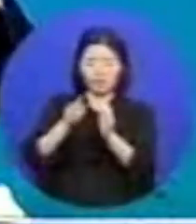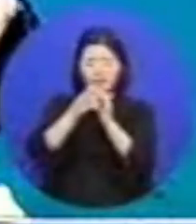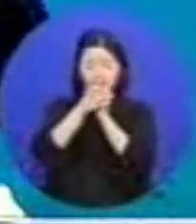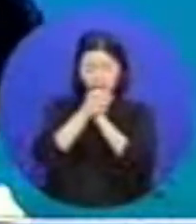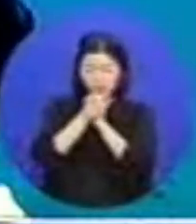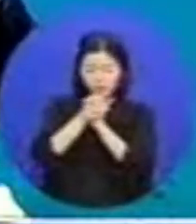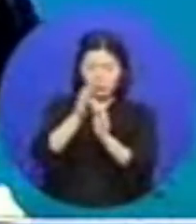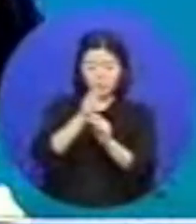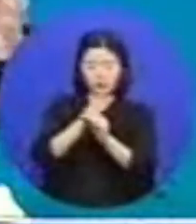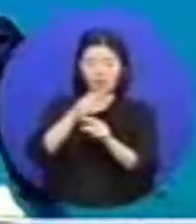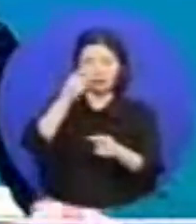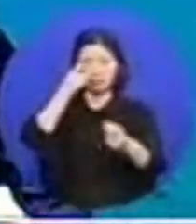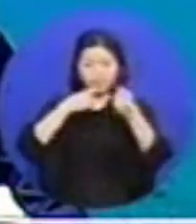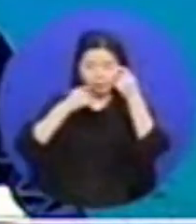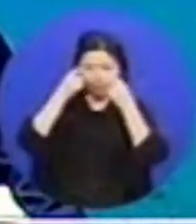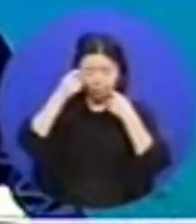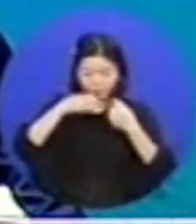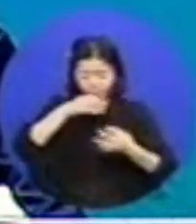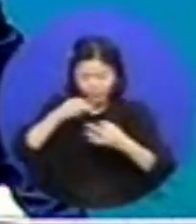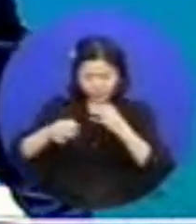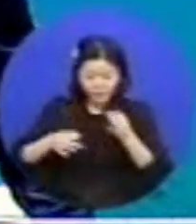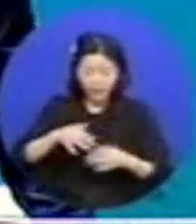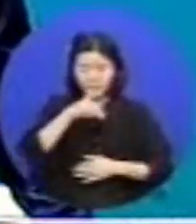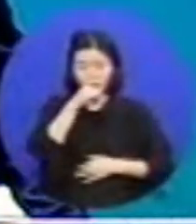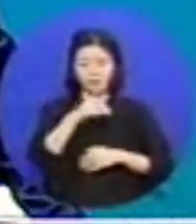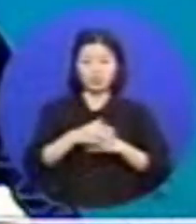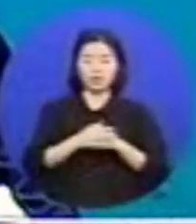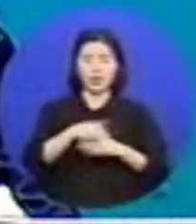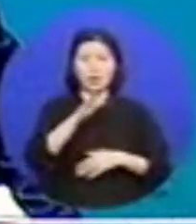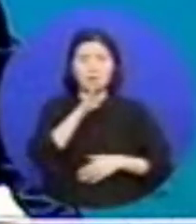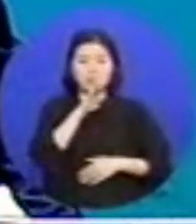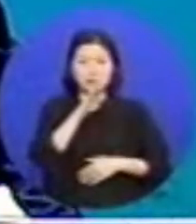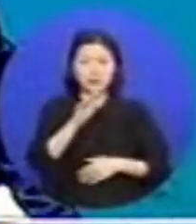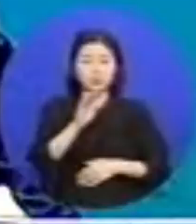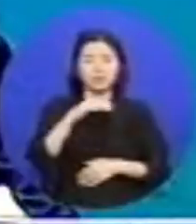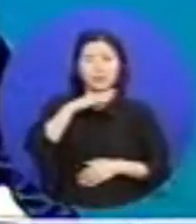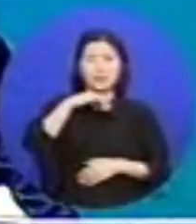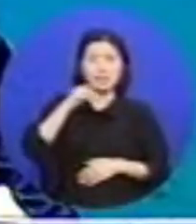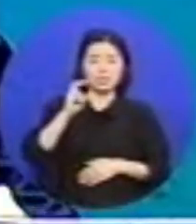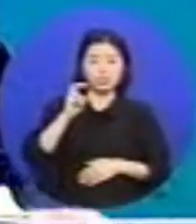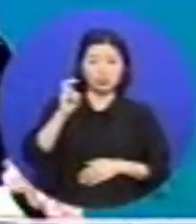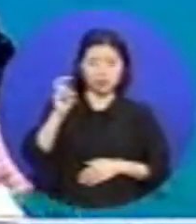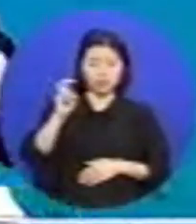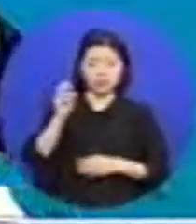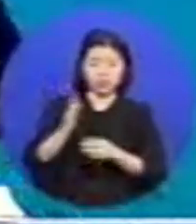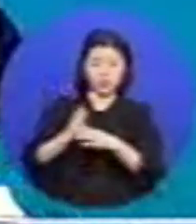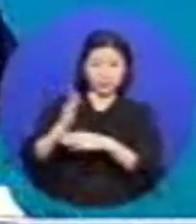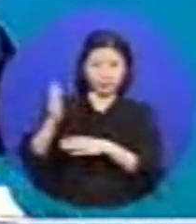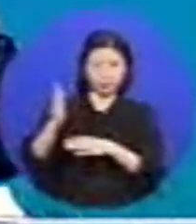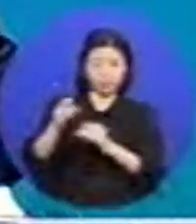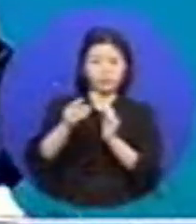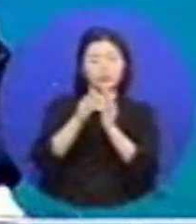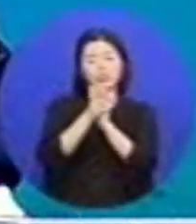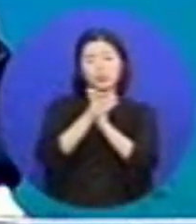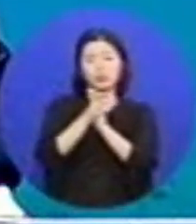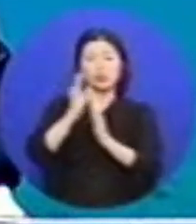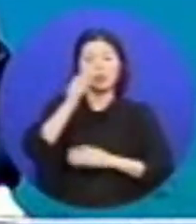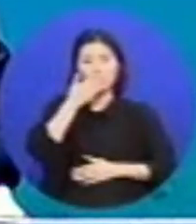기도하면서 본물 터듯이 나오더래. 비로소 스무 살 넘은 기도가 나오는